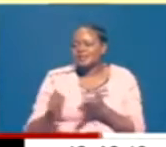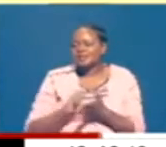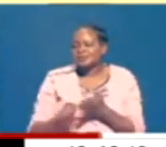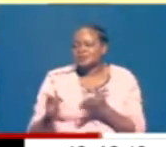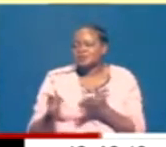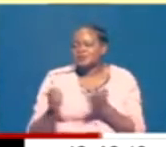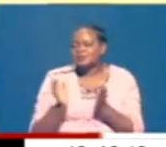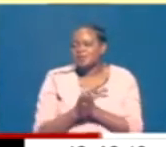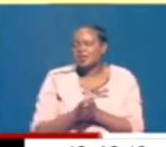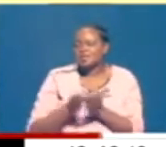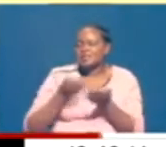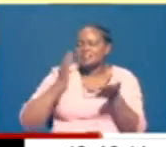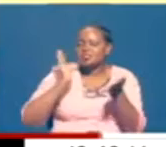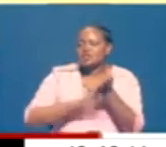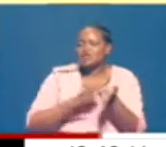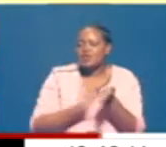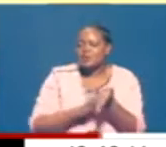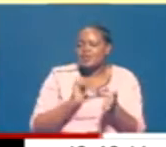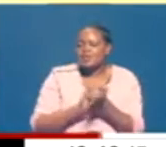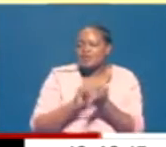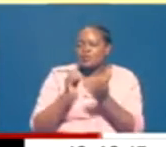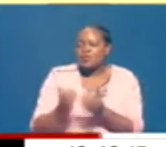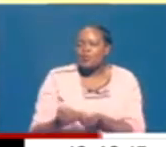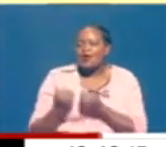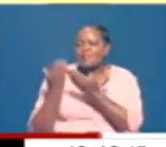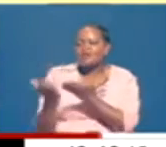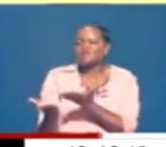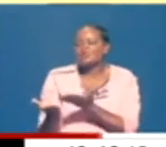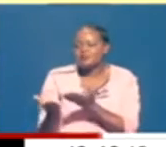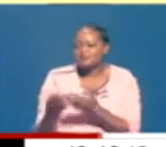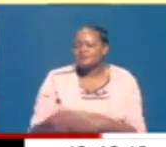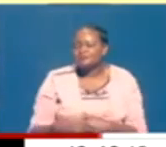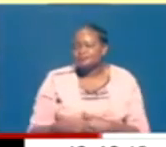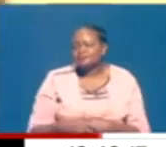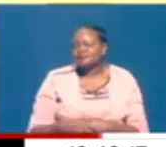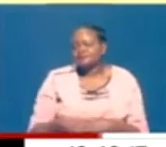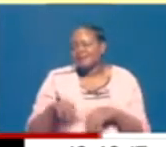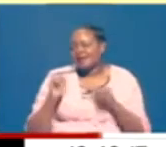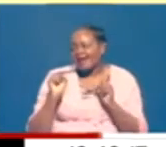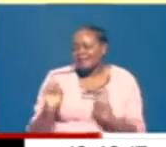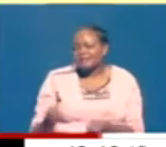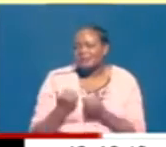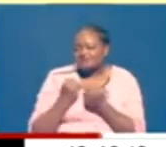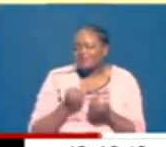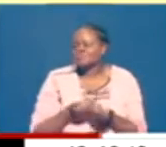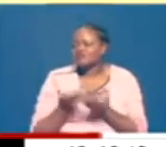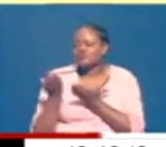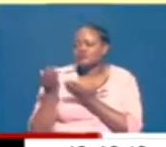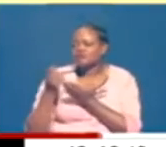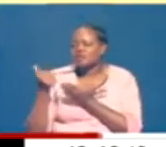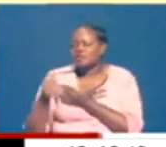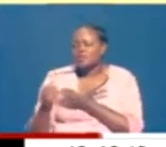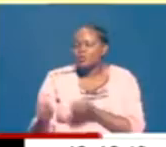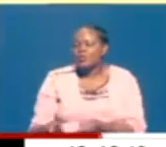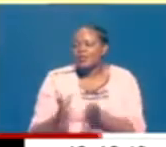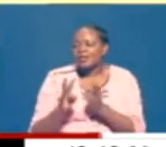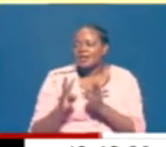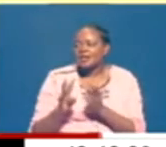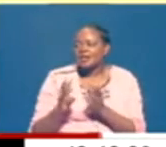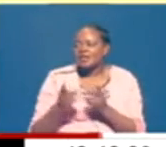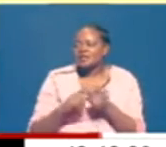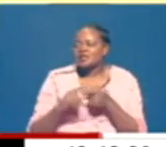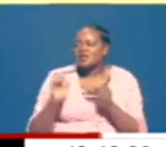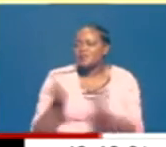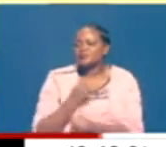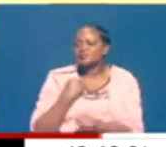zile pendekezo ambaye zilikuwa zimeleta mbele, bado inaweza ikapelekwa kwa njia nyingine. Kile ambaye iwezi